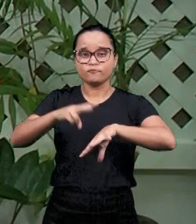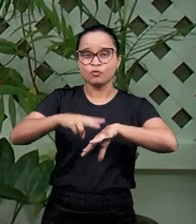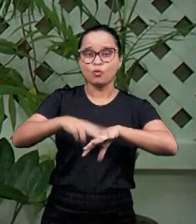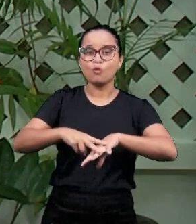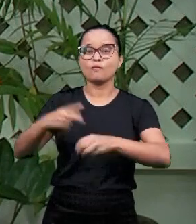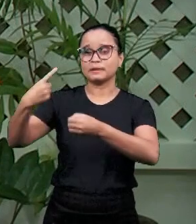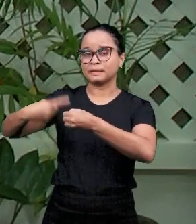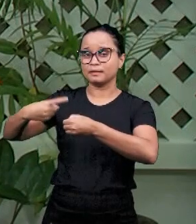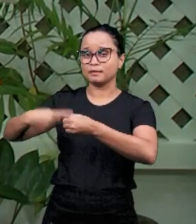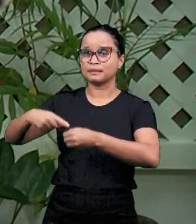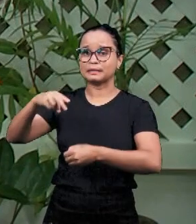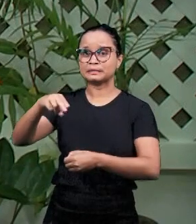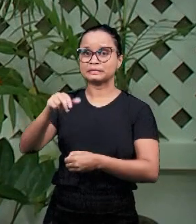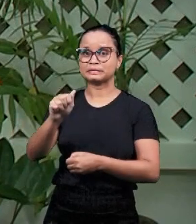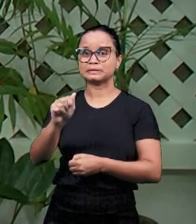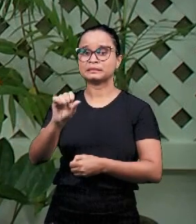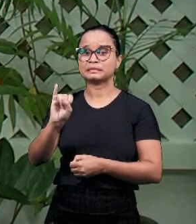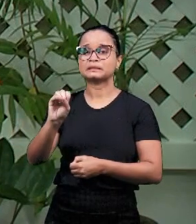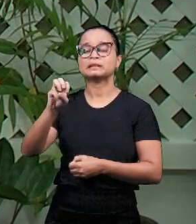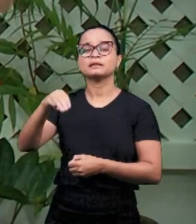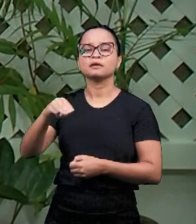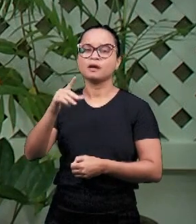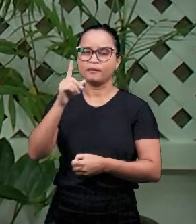d'abord, vous avez vu